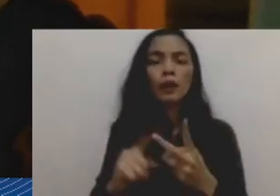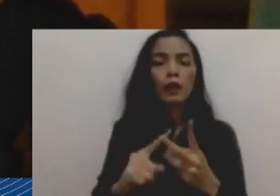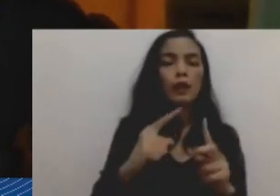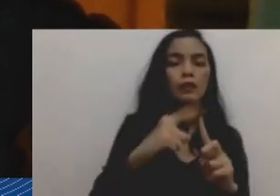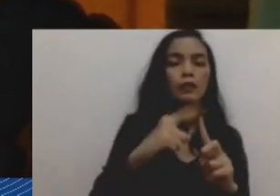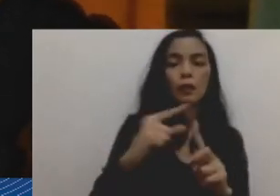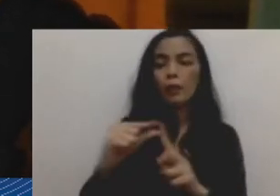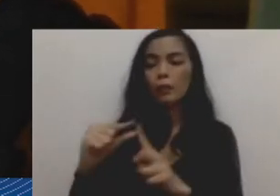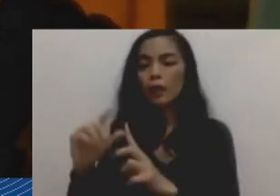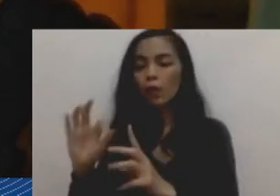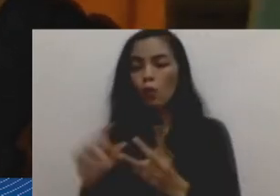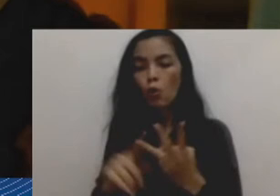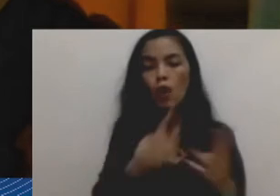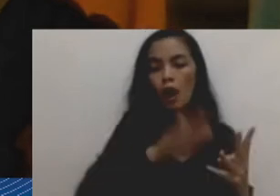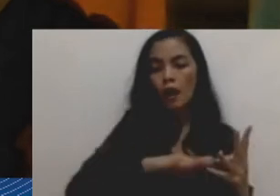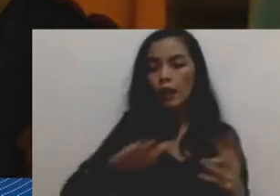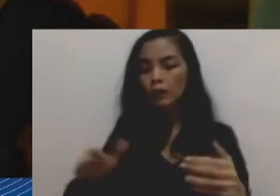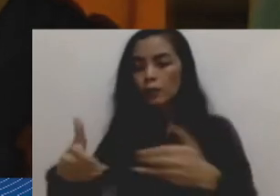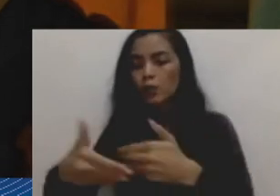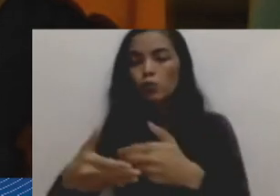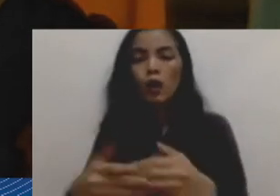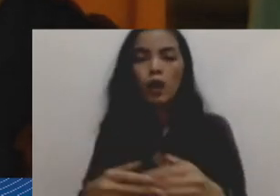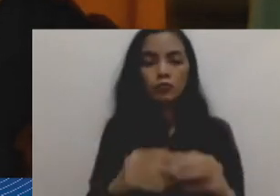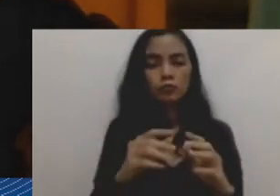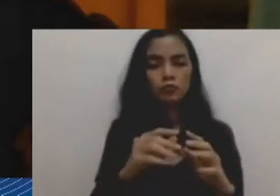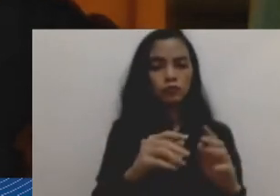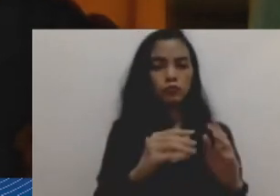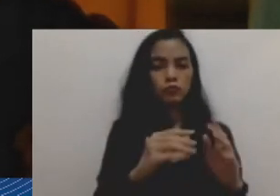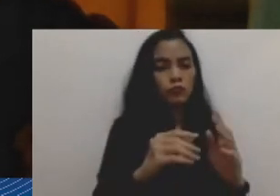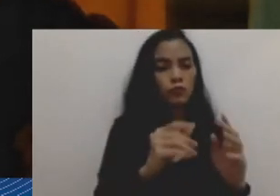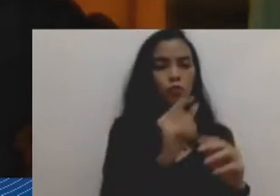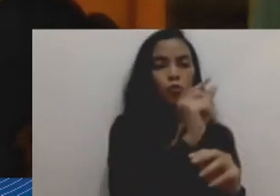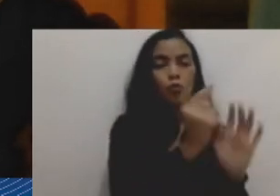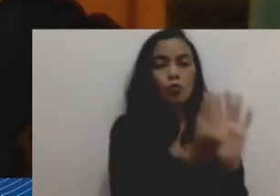Anak. Di situ juga banyak pasal-pasal yang